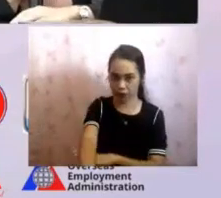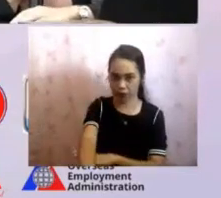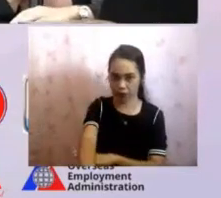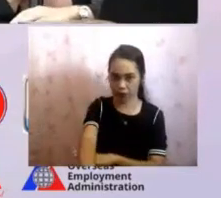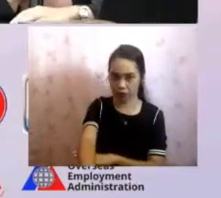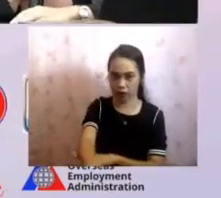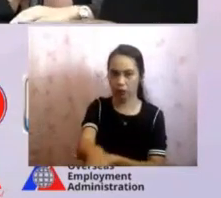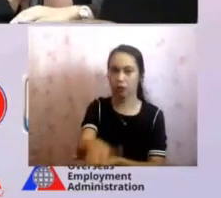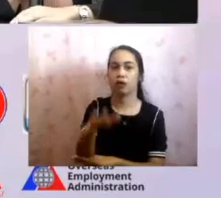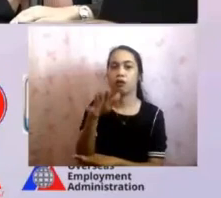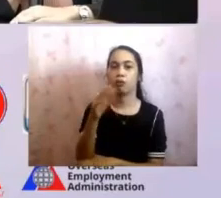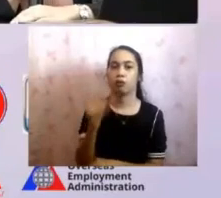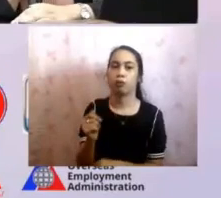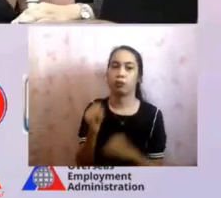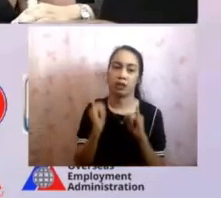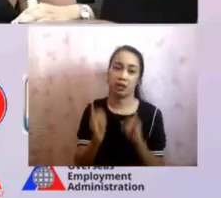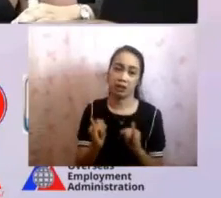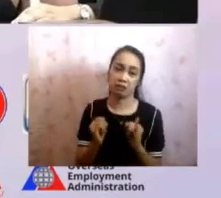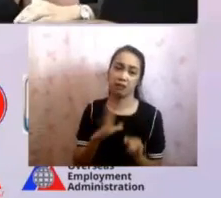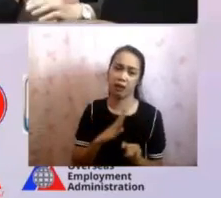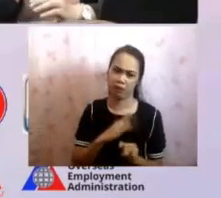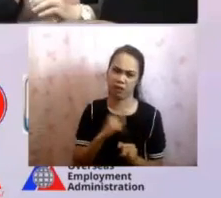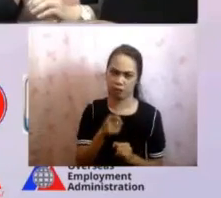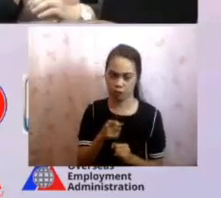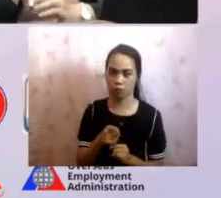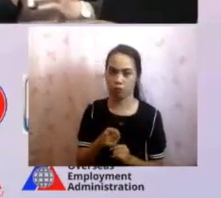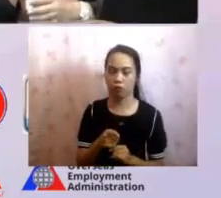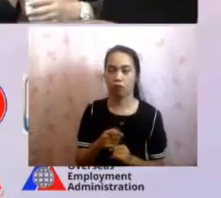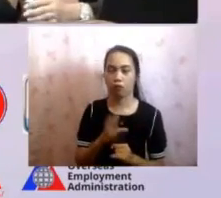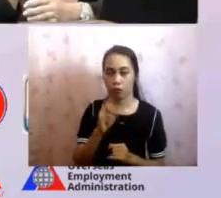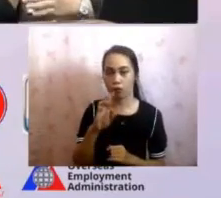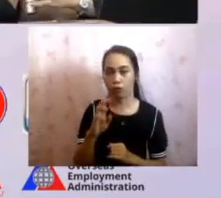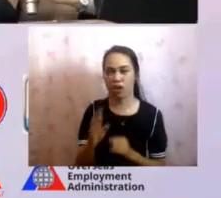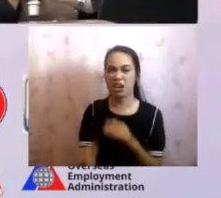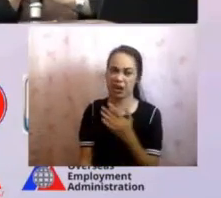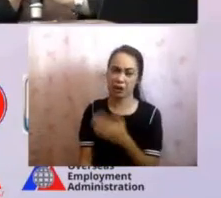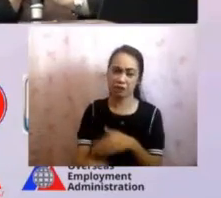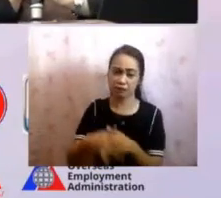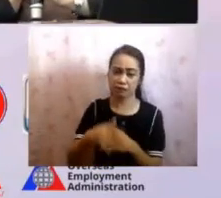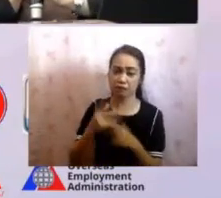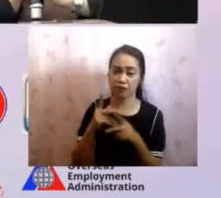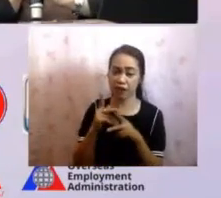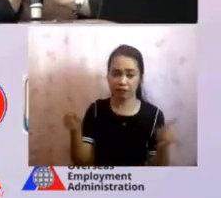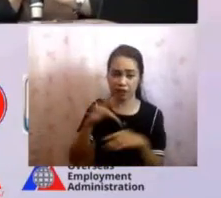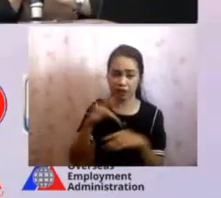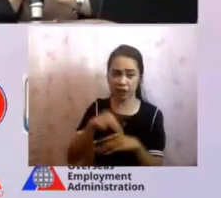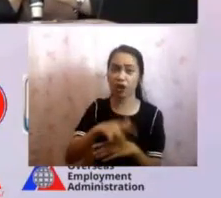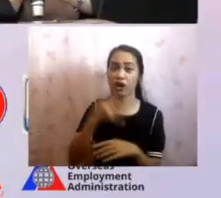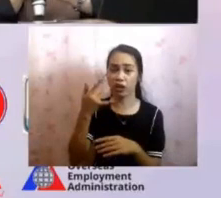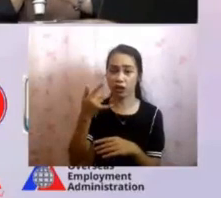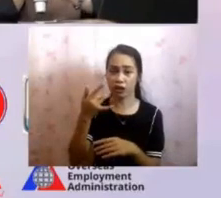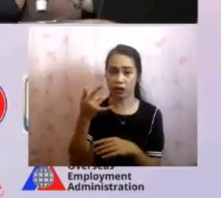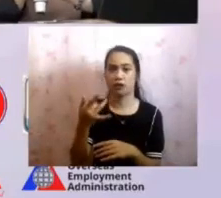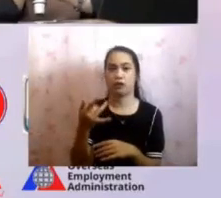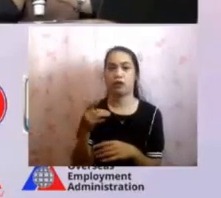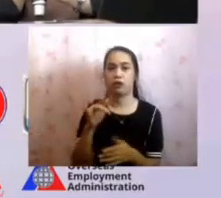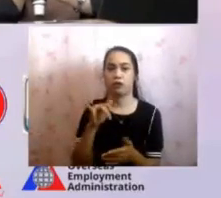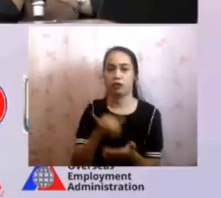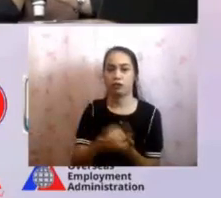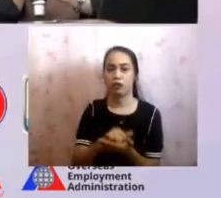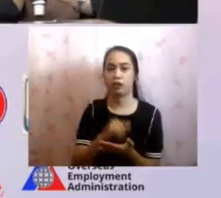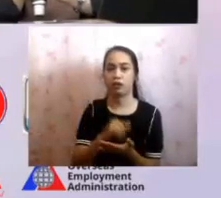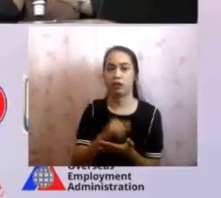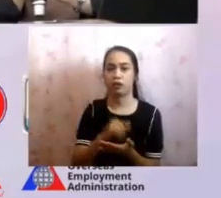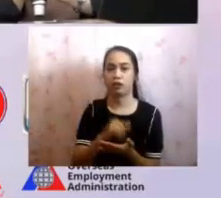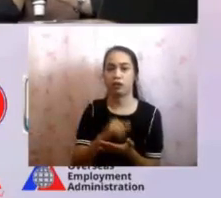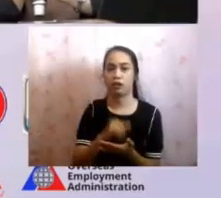and ends at 5 p.m. And then the job scope. So when you apply or nanakaydawaton nga job, you